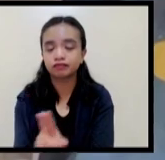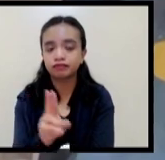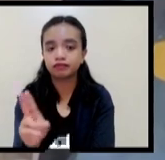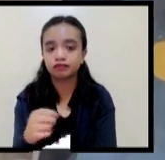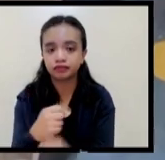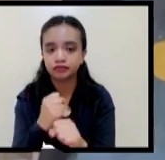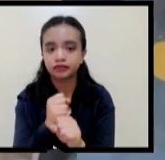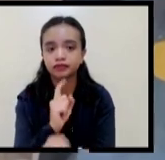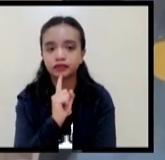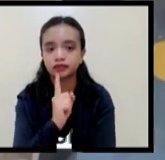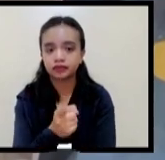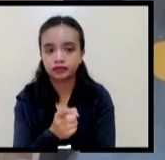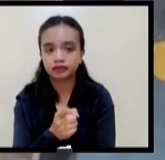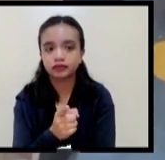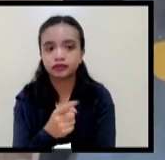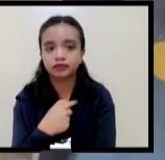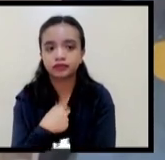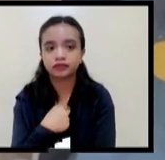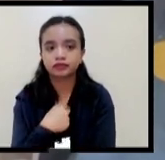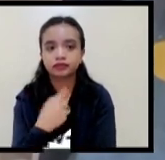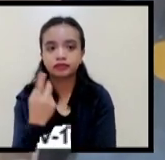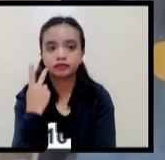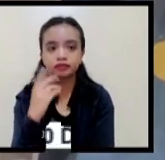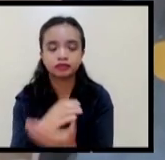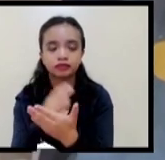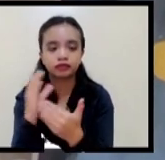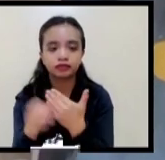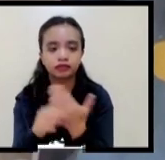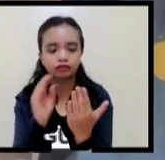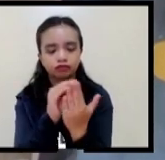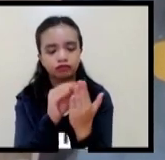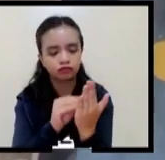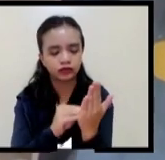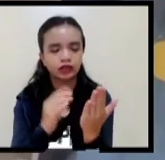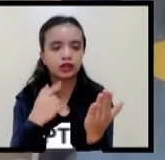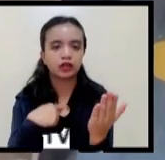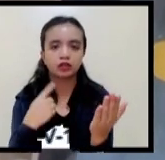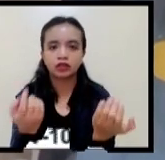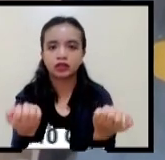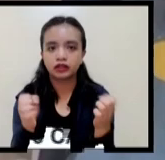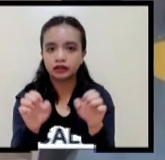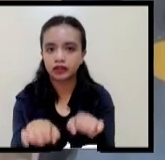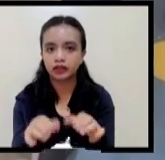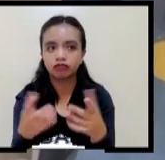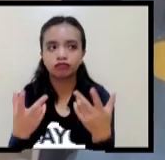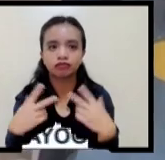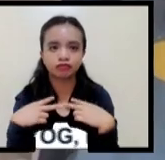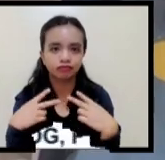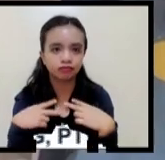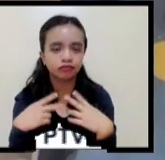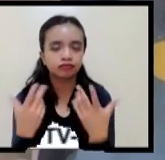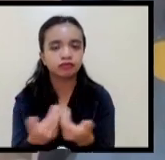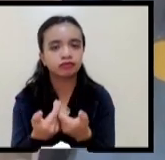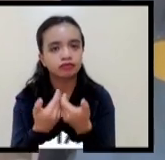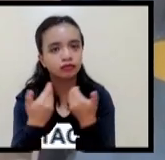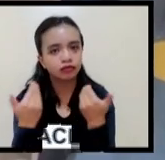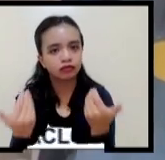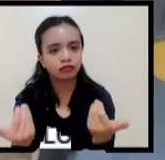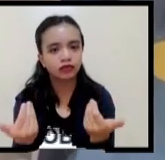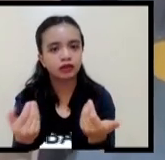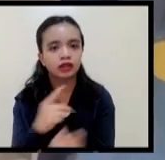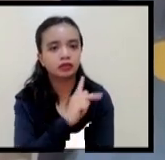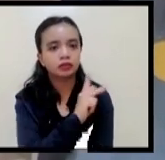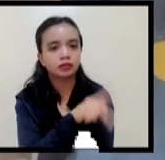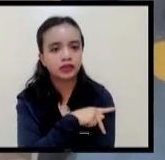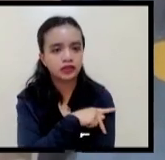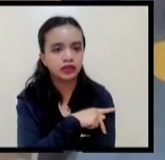I make sure na ini-utilize ko yung calendar ko para nakaplat na dun yung mga events ko, yung vacation ko, and sinaseparate ko yung personal,